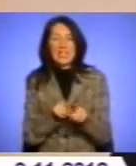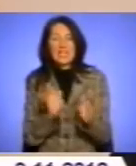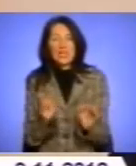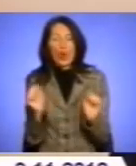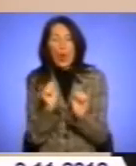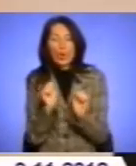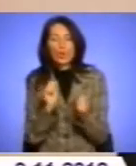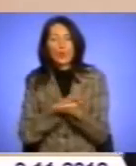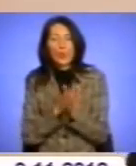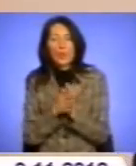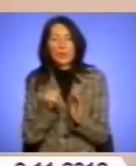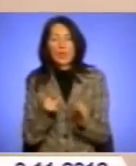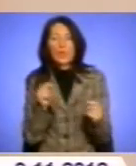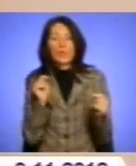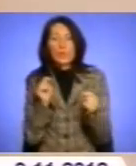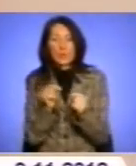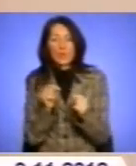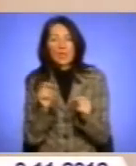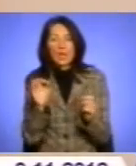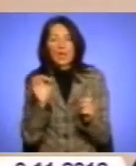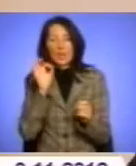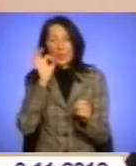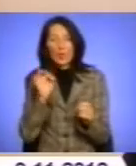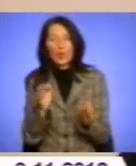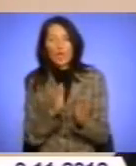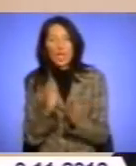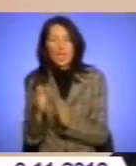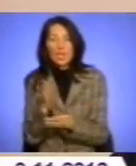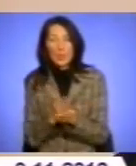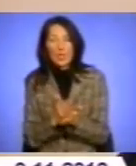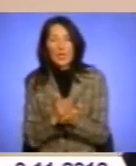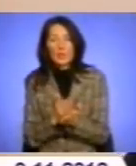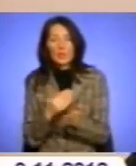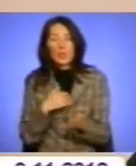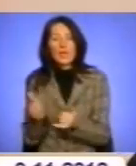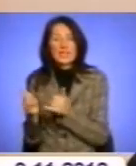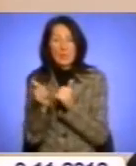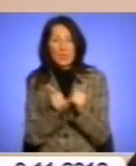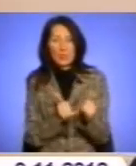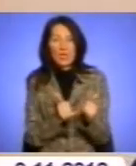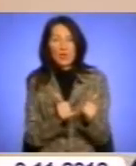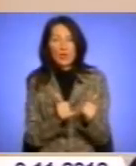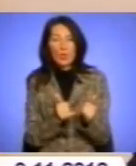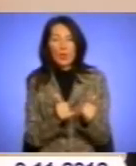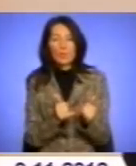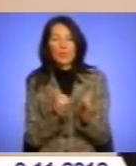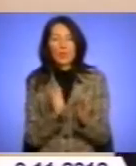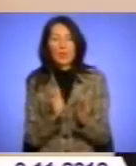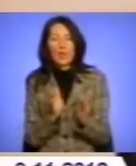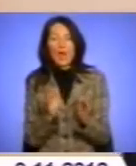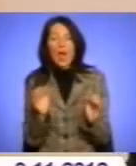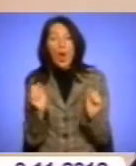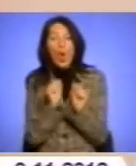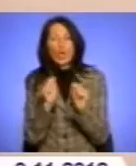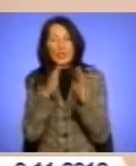холодові умови, там відповідний температурний режим. Ми забезпечуємо